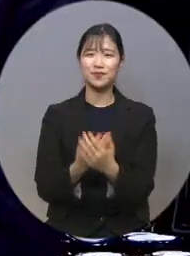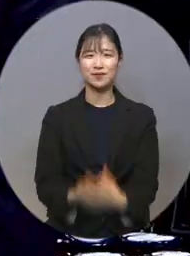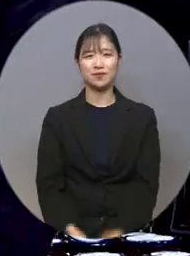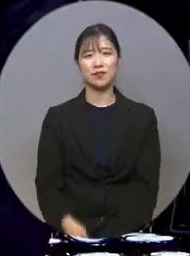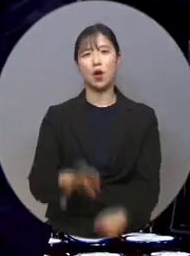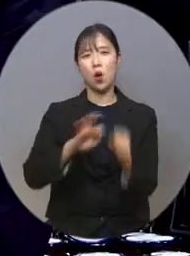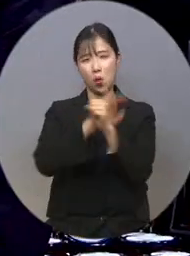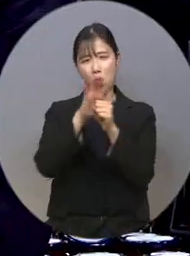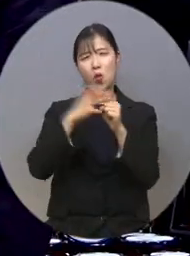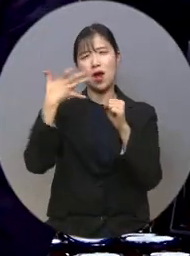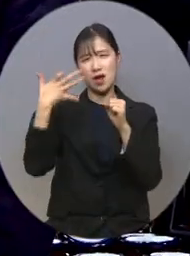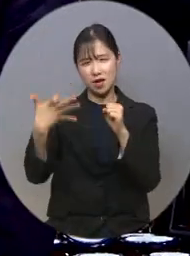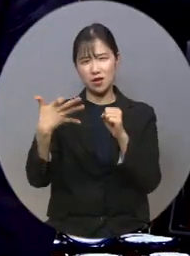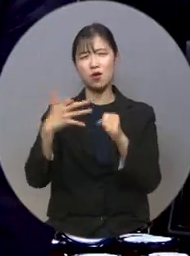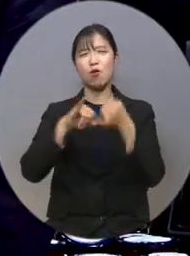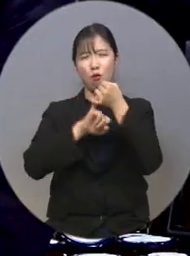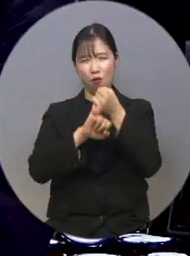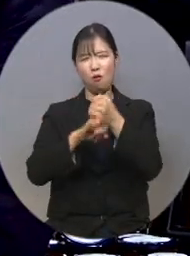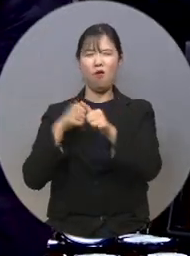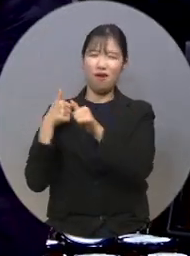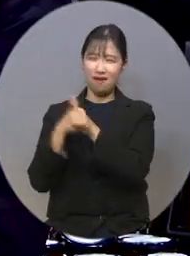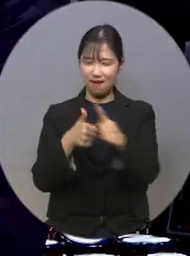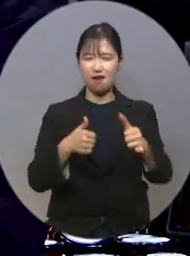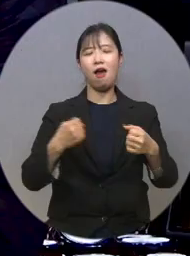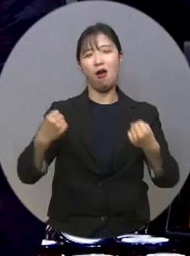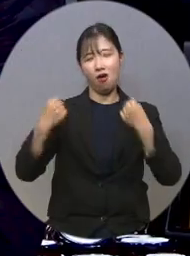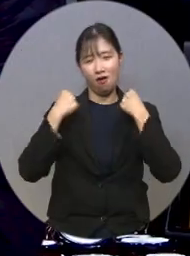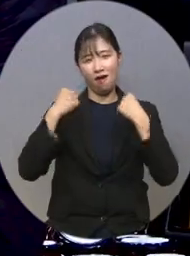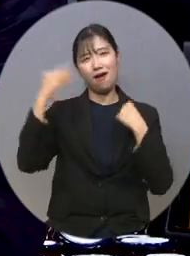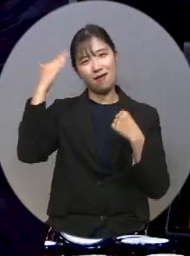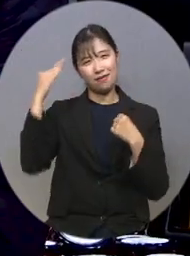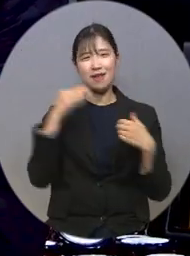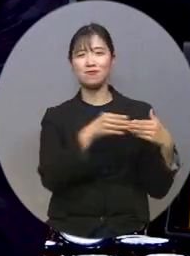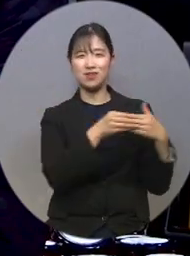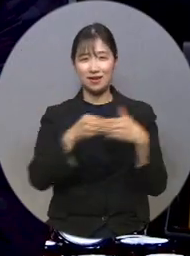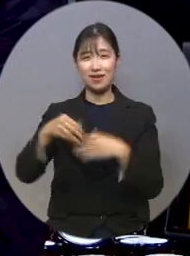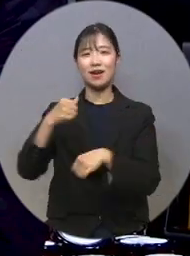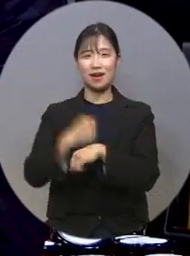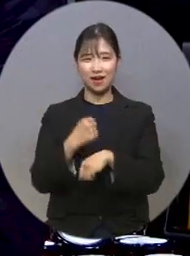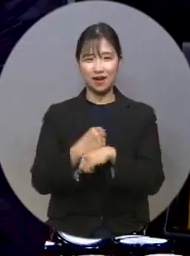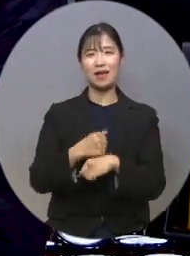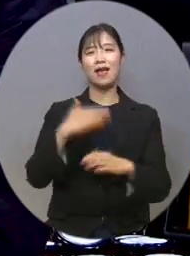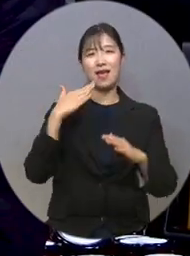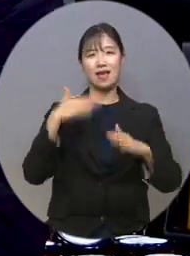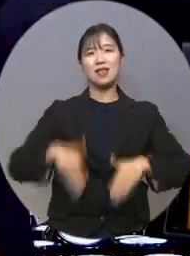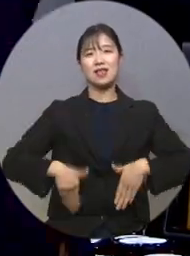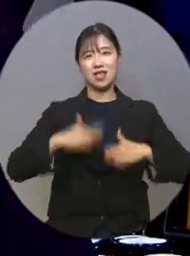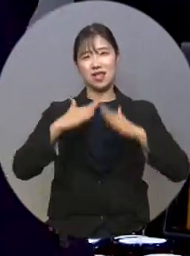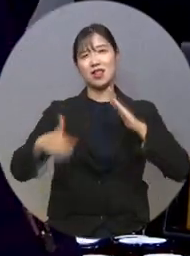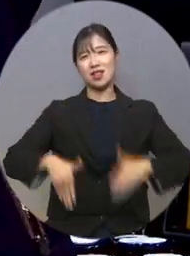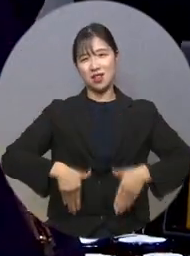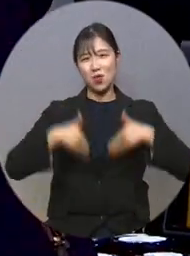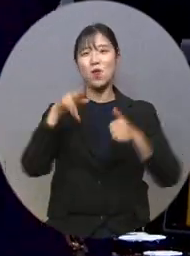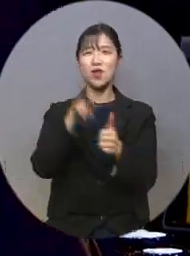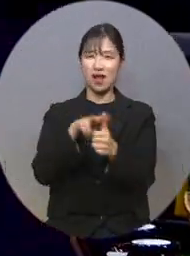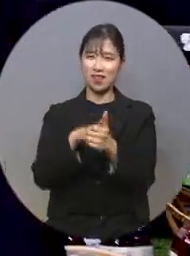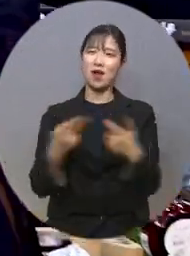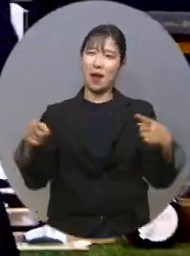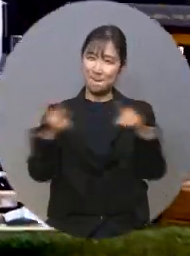네. 코로나19를 반드시 이기고 건강한 대한민국을 이끌어 나가는데 남도장터가 기여하겠습니다.